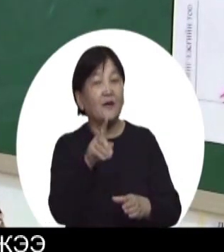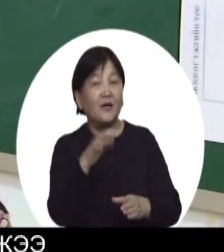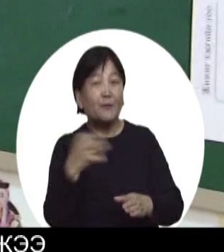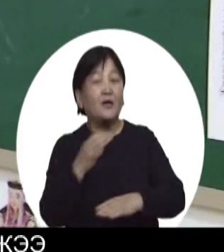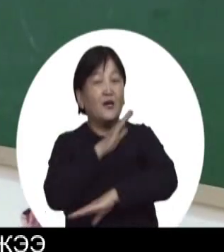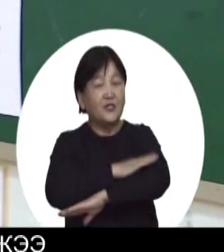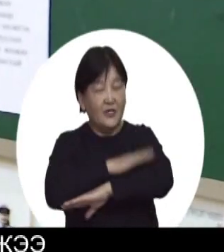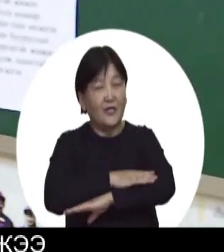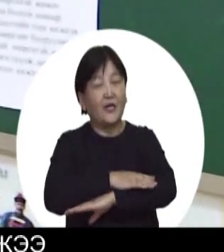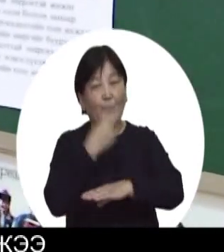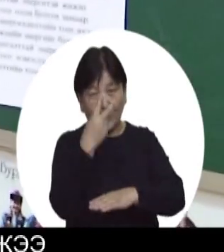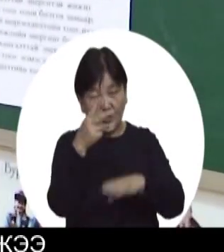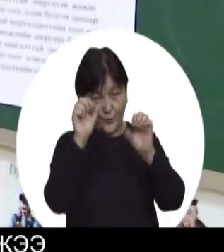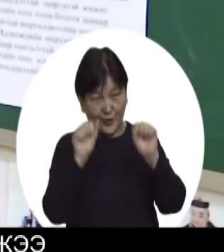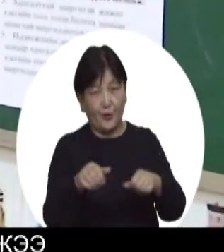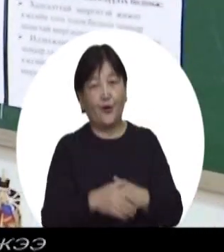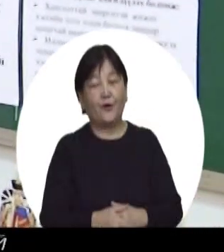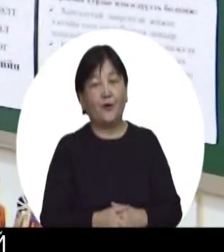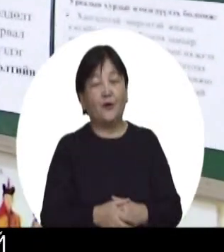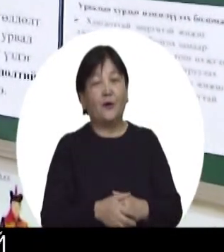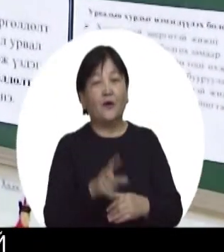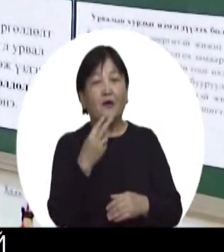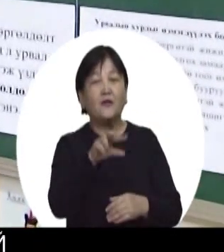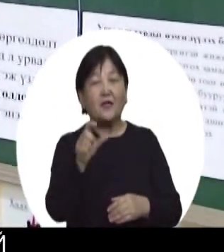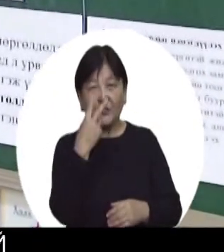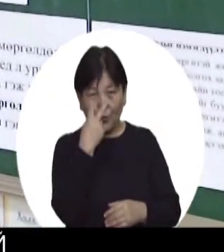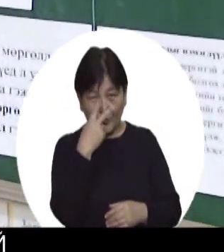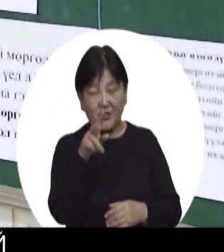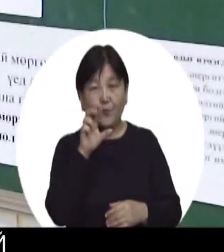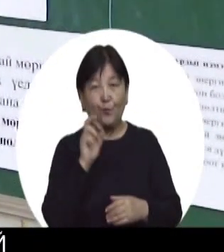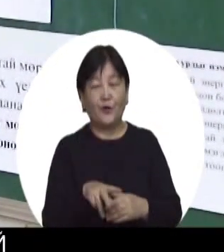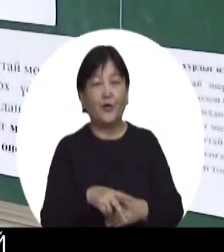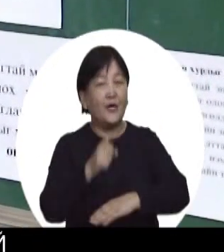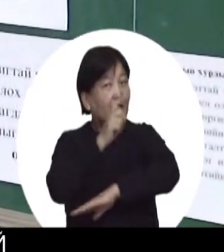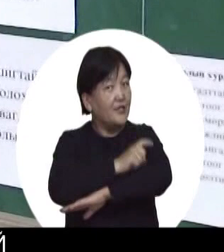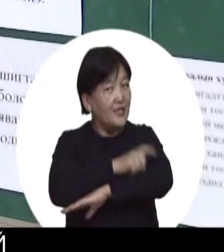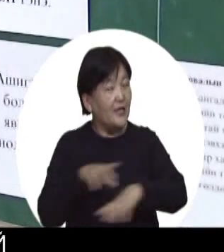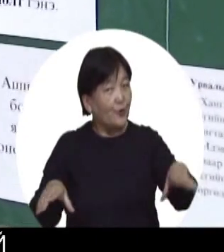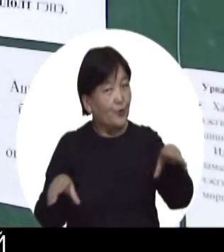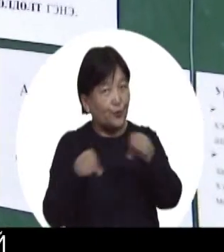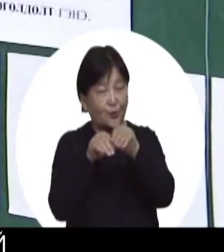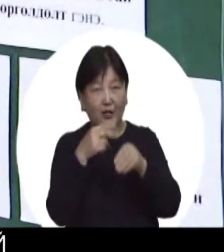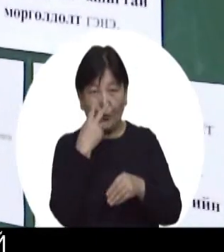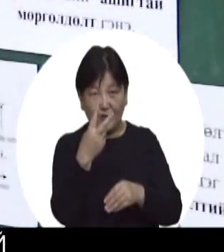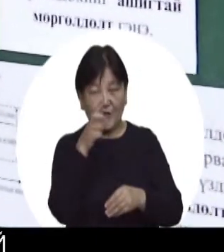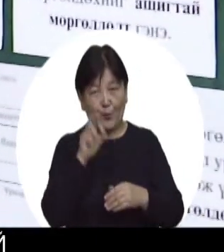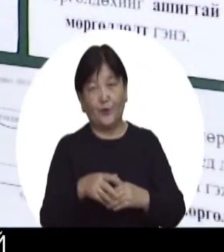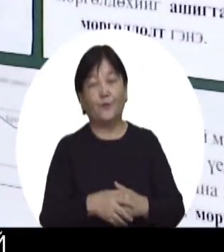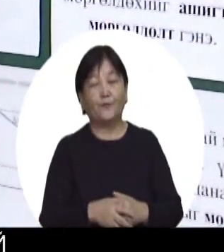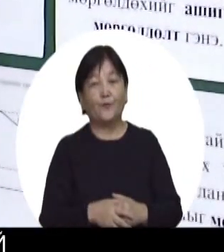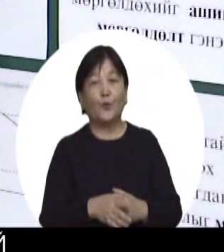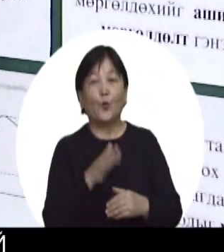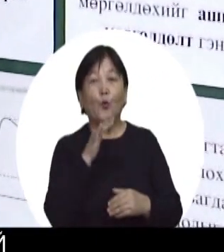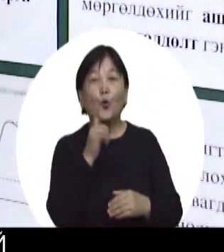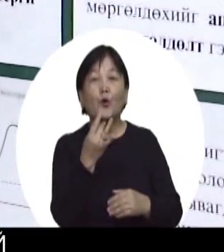гүнзгийрүүлэн судална. За эндээс ингээд аваад үзэх юм бол хичээлээ дүгнээд үзэх юм бол за